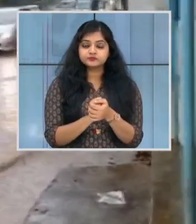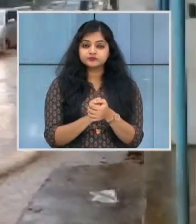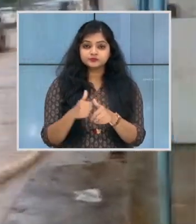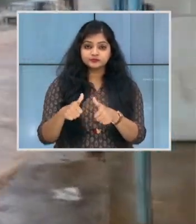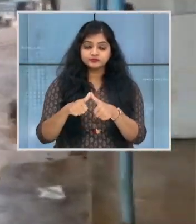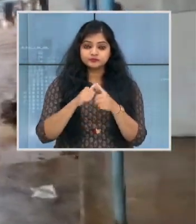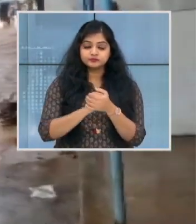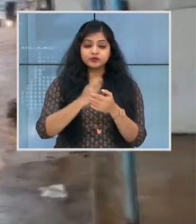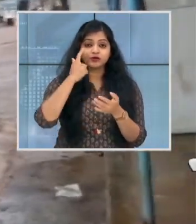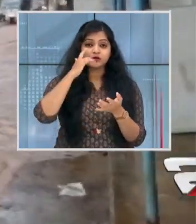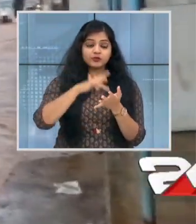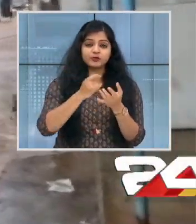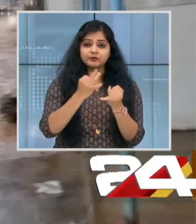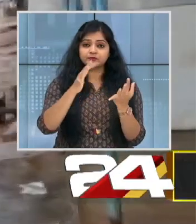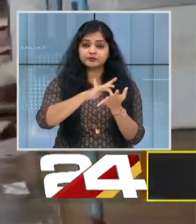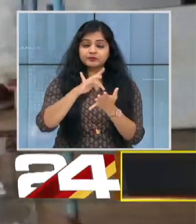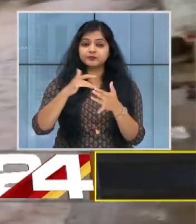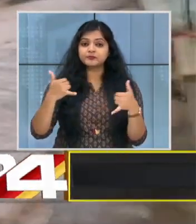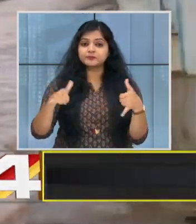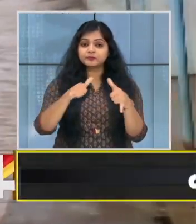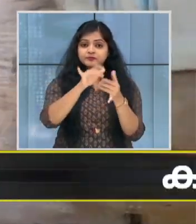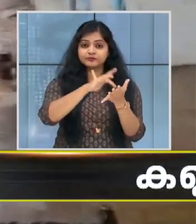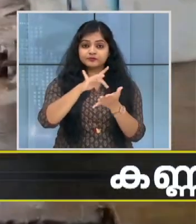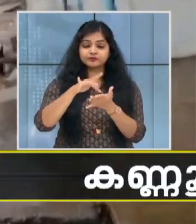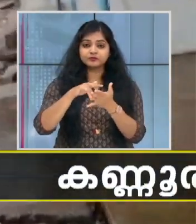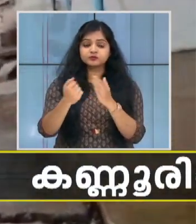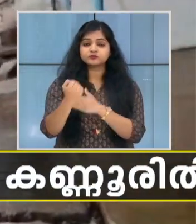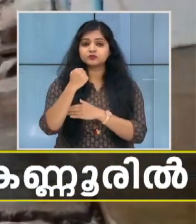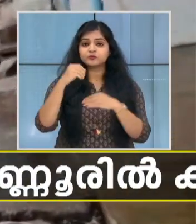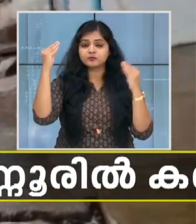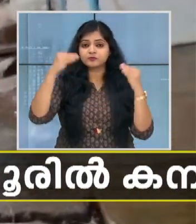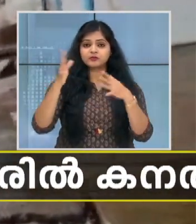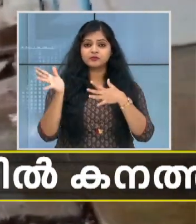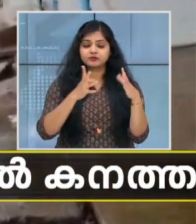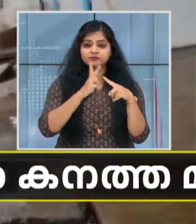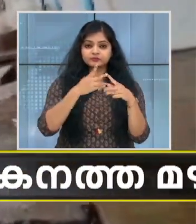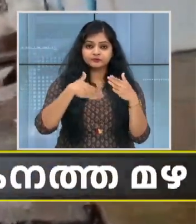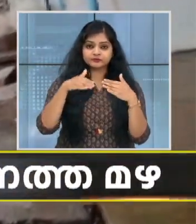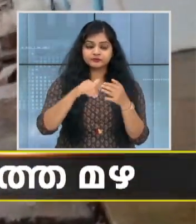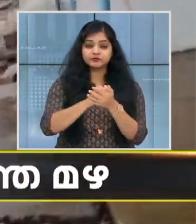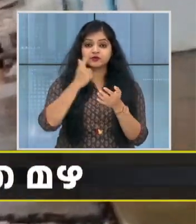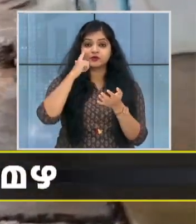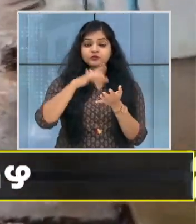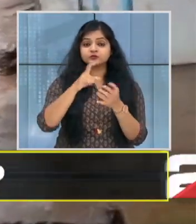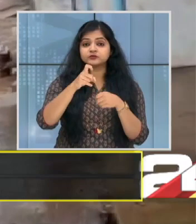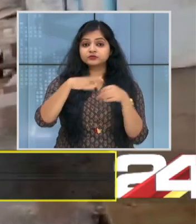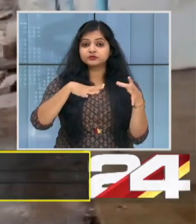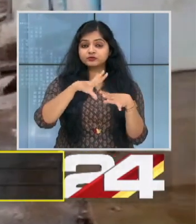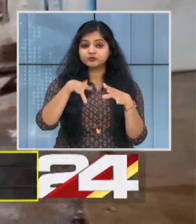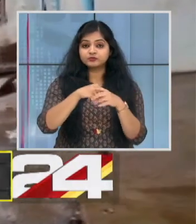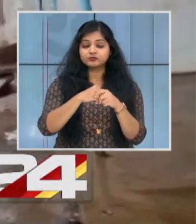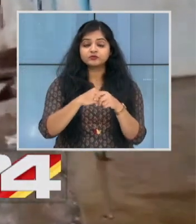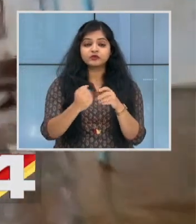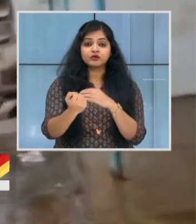കണ്ണൂരിലെ വിവിധയിടങ്ങൾ, പ്രത്യേകിച്ച് മലയോര മേഖലയിൽ ശക്തമായ മഴയും കാറ്റും തുടരുകയാണ്. നിലവിൽ കണ്ണൂർ നഗരത്തിലടക്കം